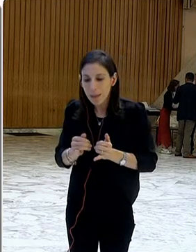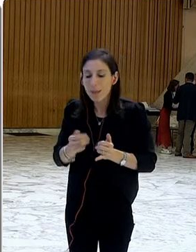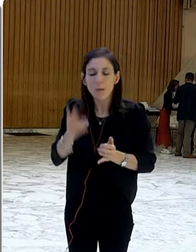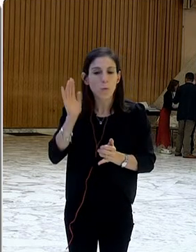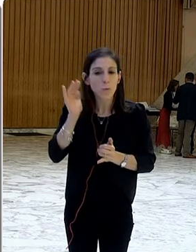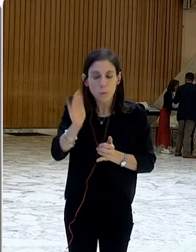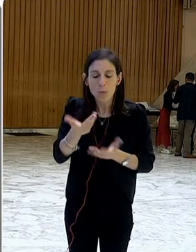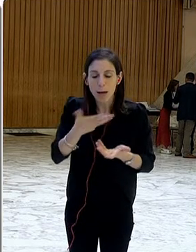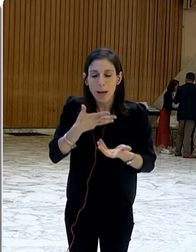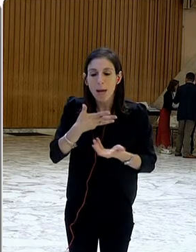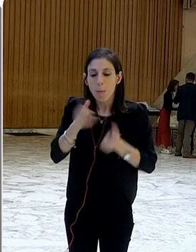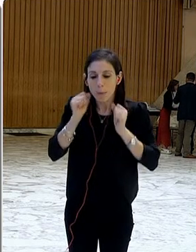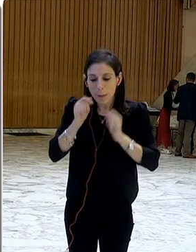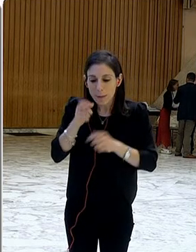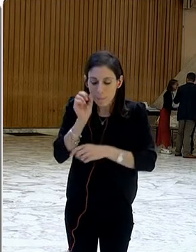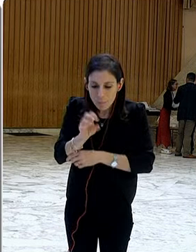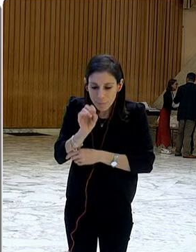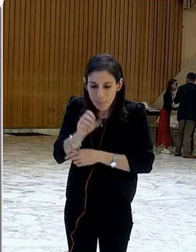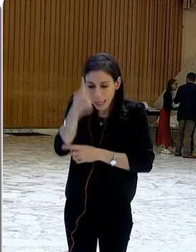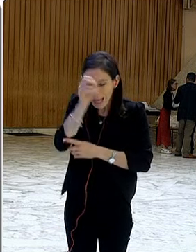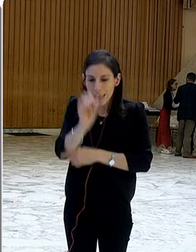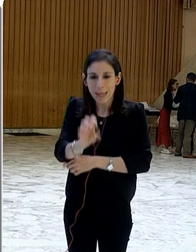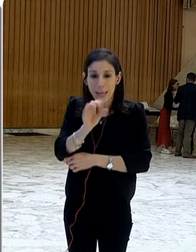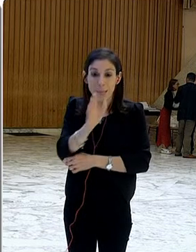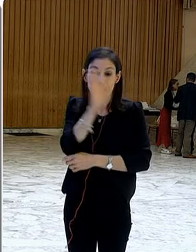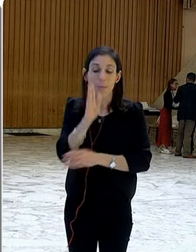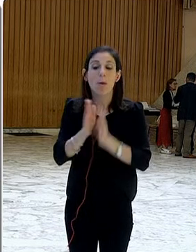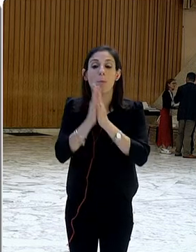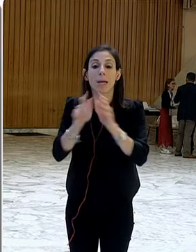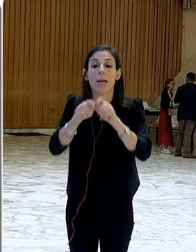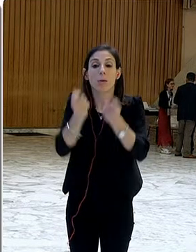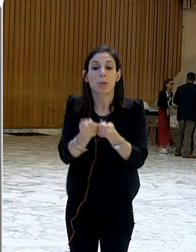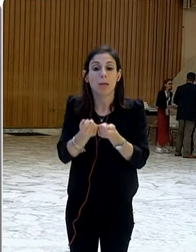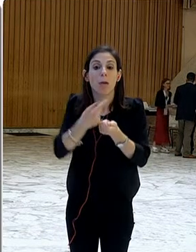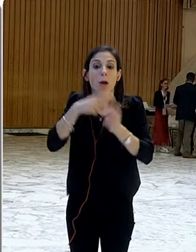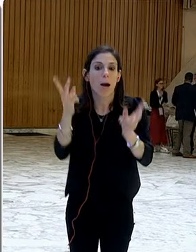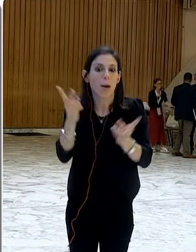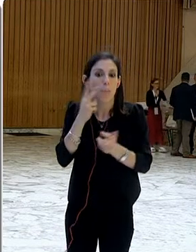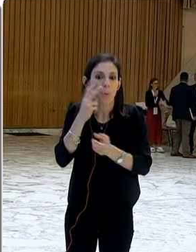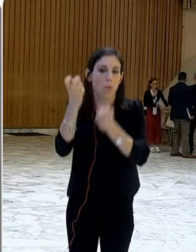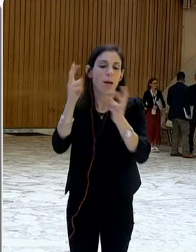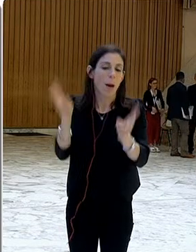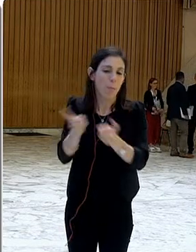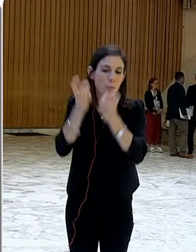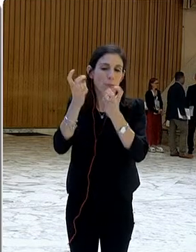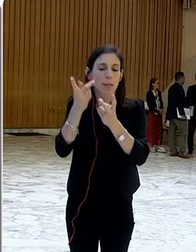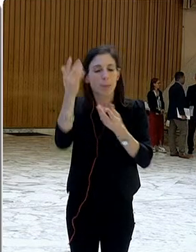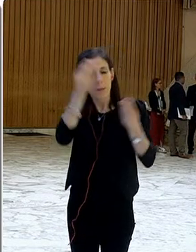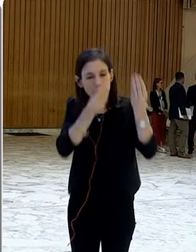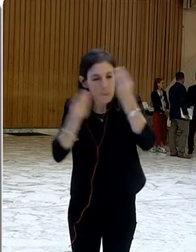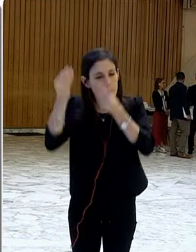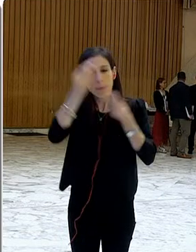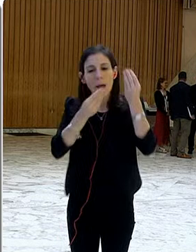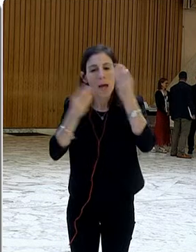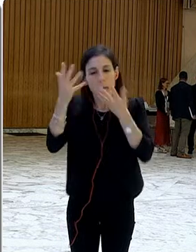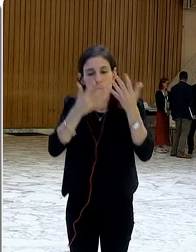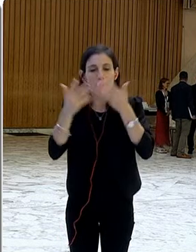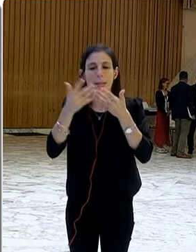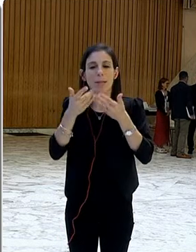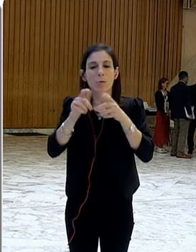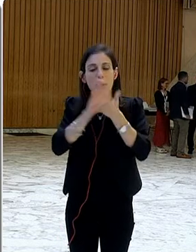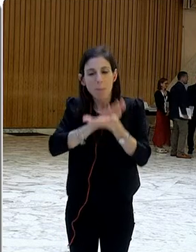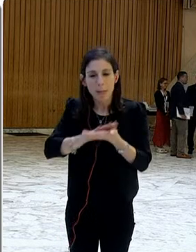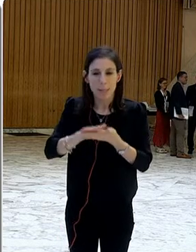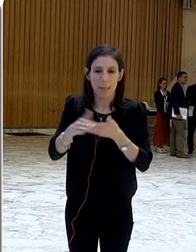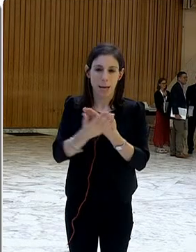chapelet, nous en avons souvent profité pour bien méditer les mystères en expliquant dans quel contexte cela s'est